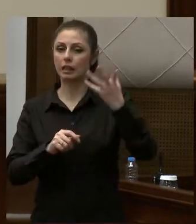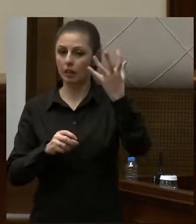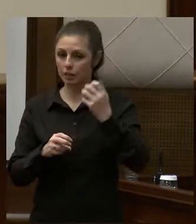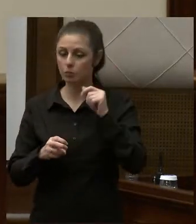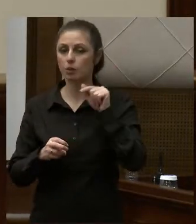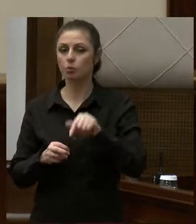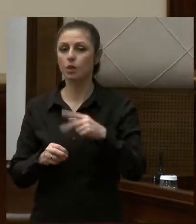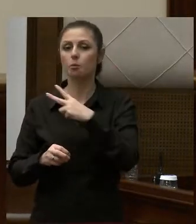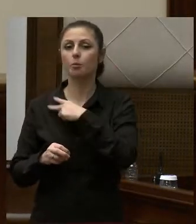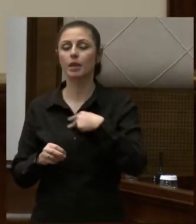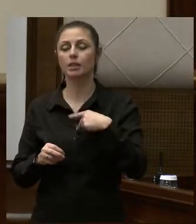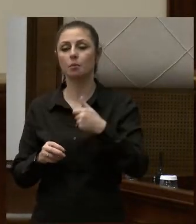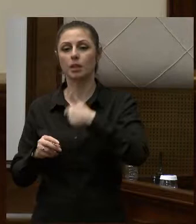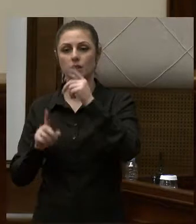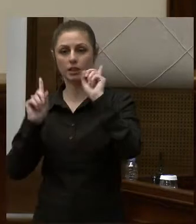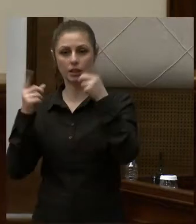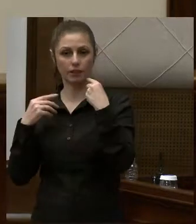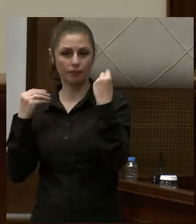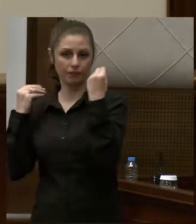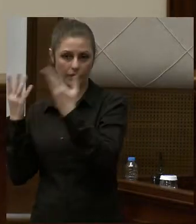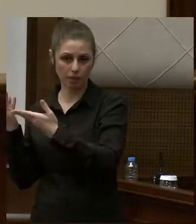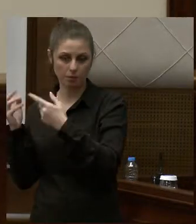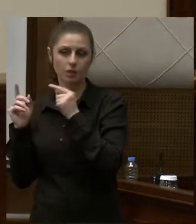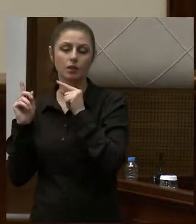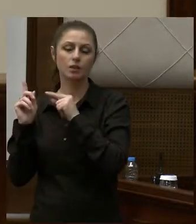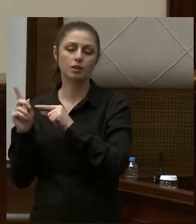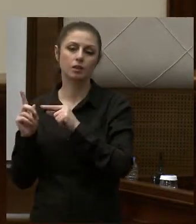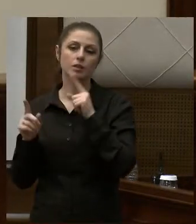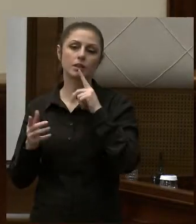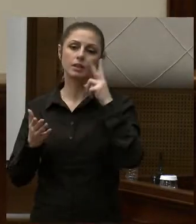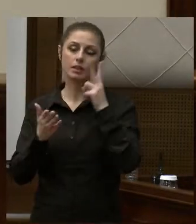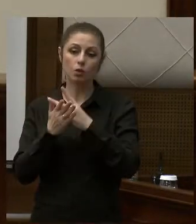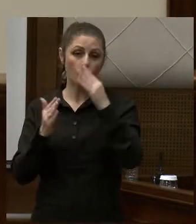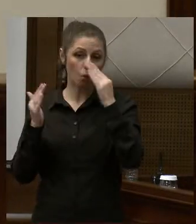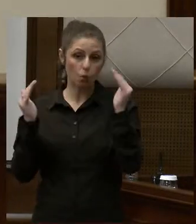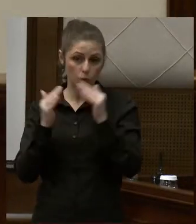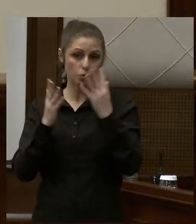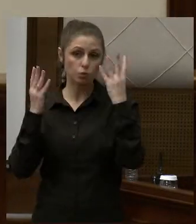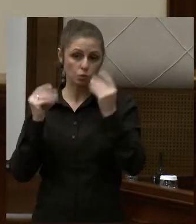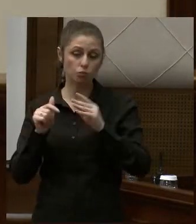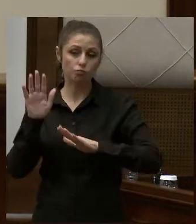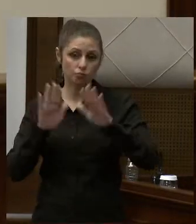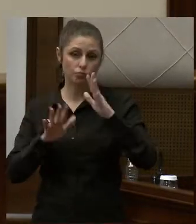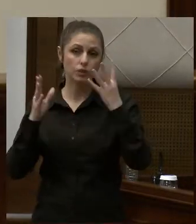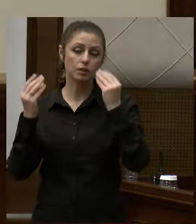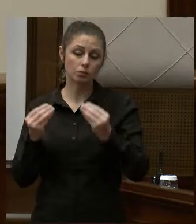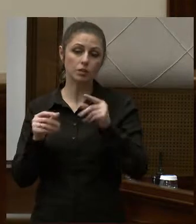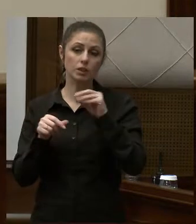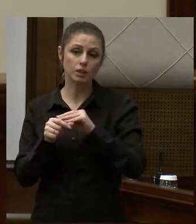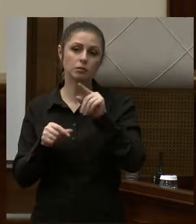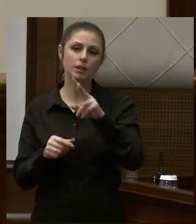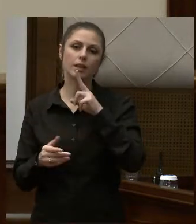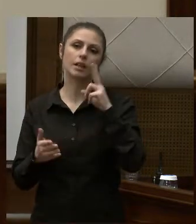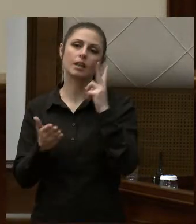hususta belediye başkanına yetki verilmesi hususunun tensiplerinize sunar. Uygun görüldüğü takdirde bu hususta karar alınmak